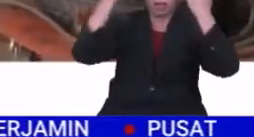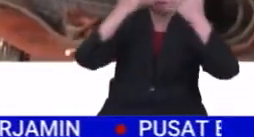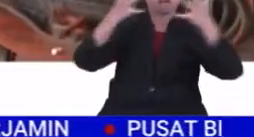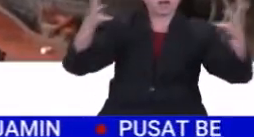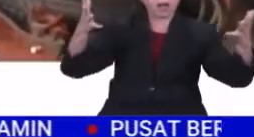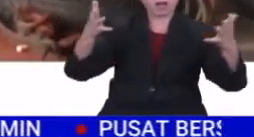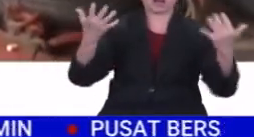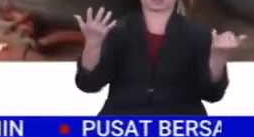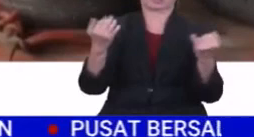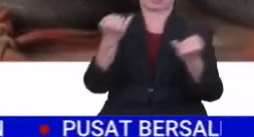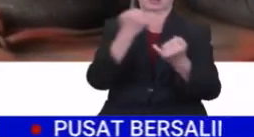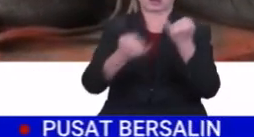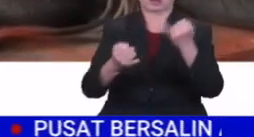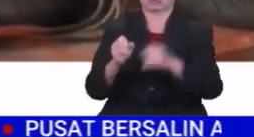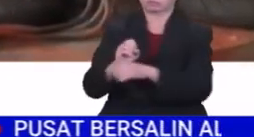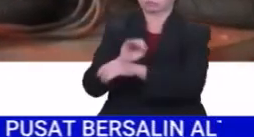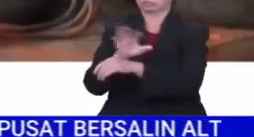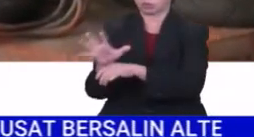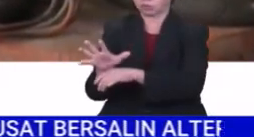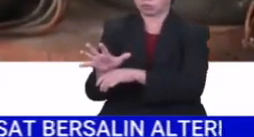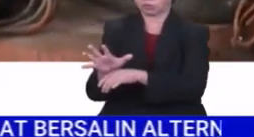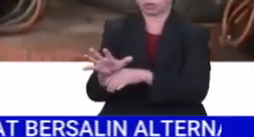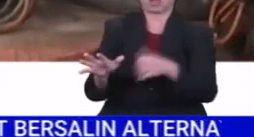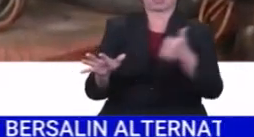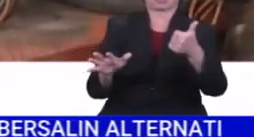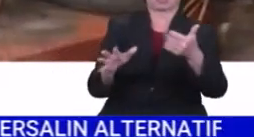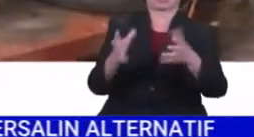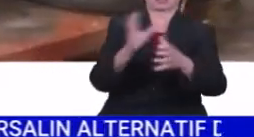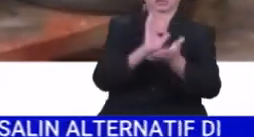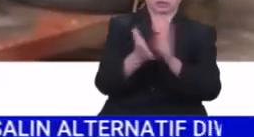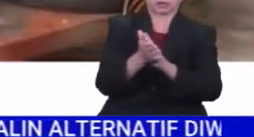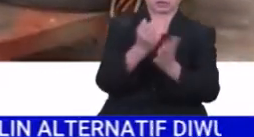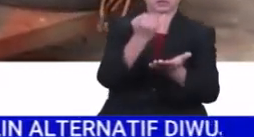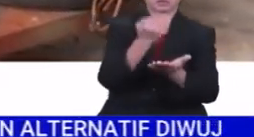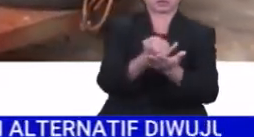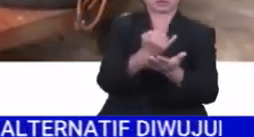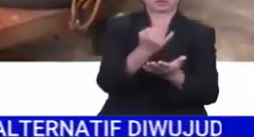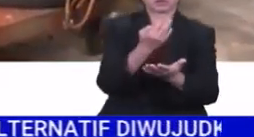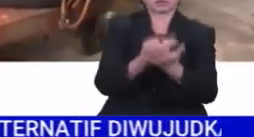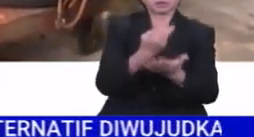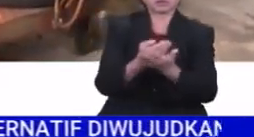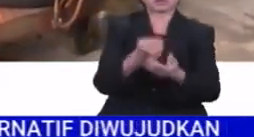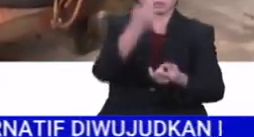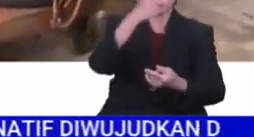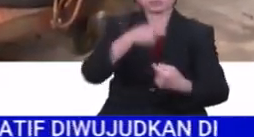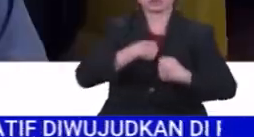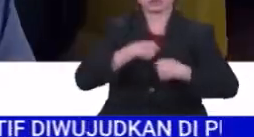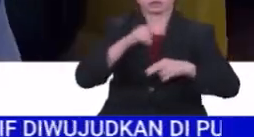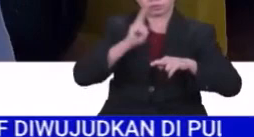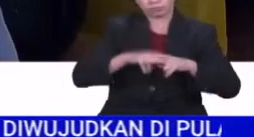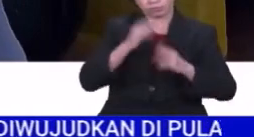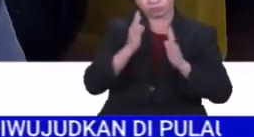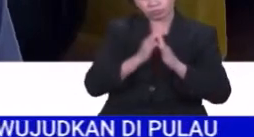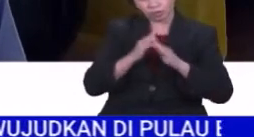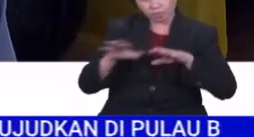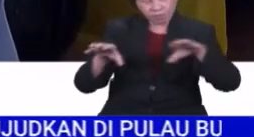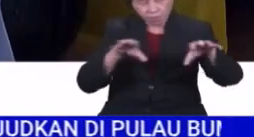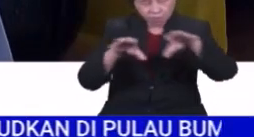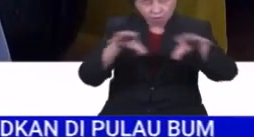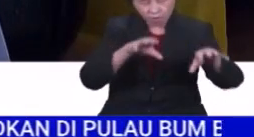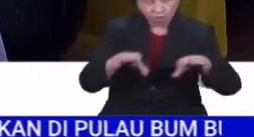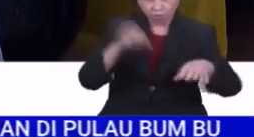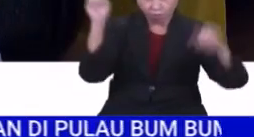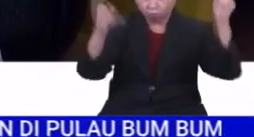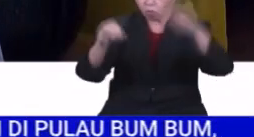akhirnya kau Bitung menjadi sumber rezeki braile duduk rumah terus jadi Sumber Rezeki DVD